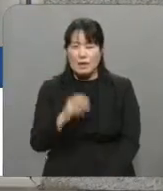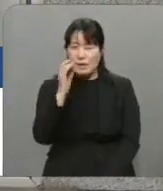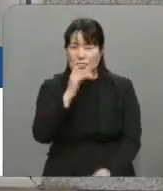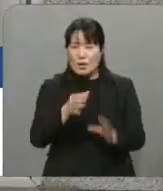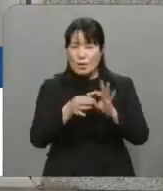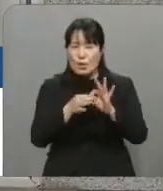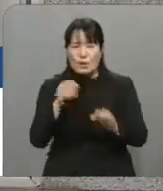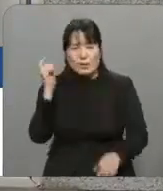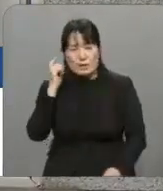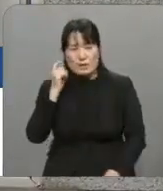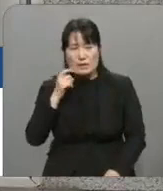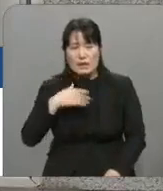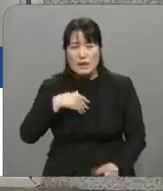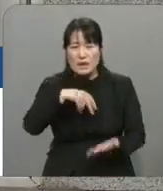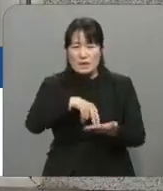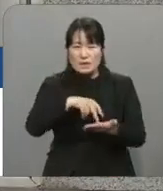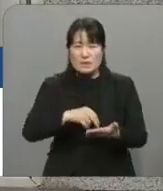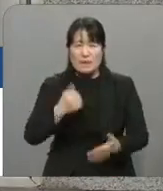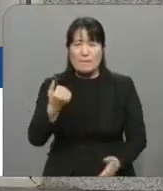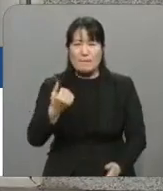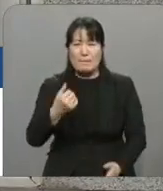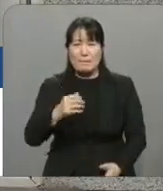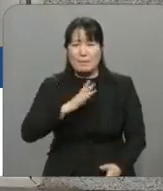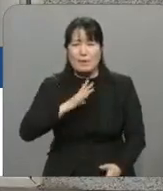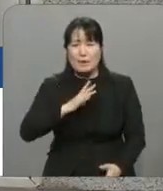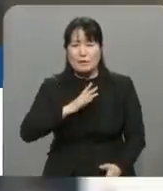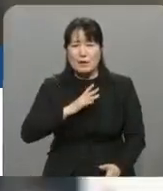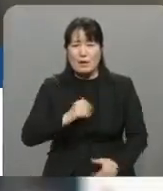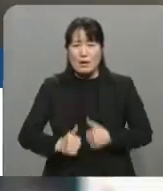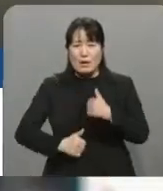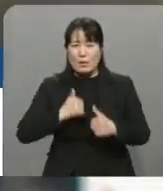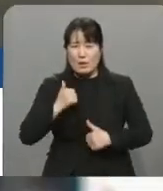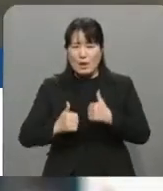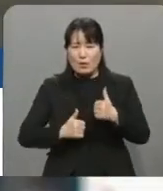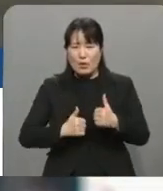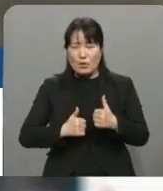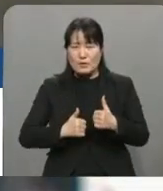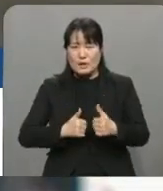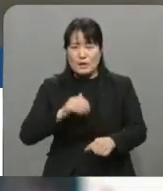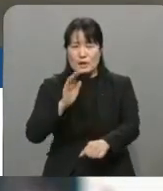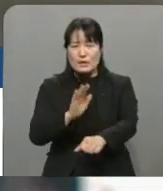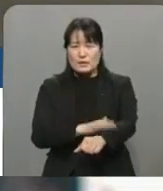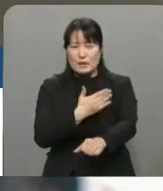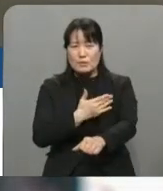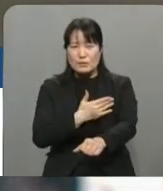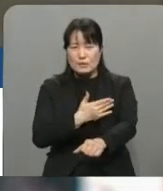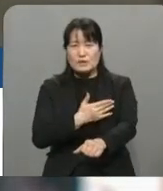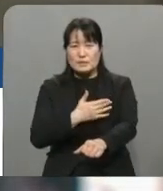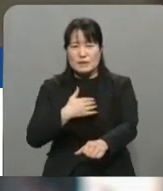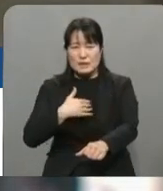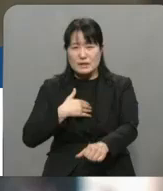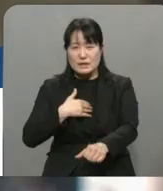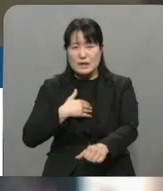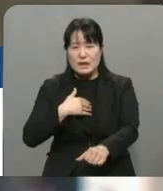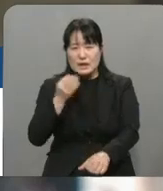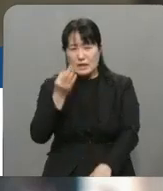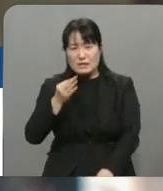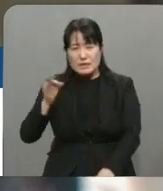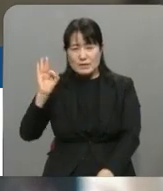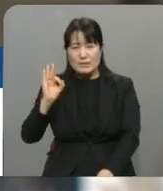입장에서 굉장히 놀랐습니다. 굉장히 놀랐고 그래서 하면 안 되는 행동을 하는 것도 사실이고요.